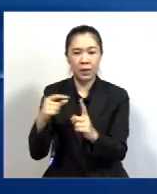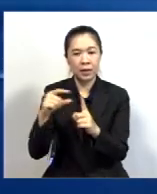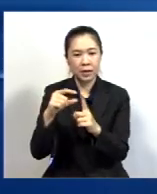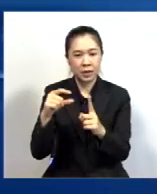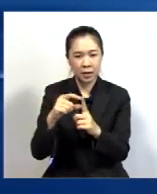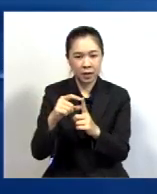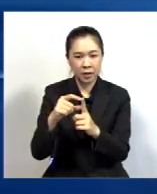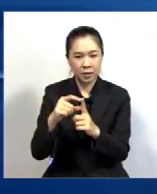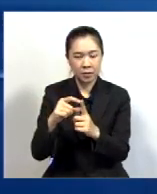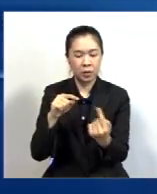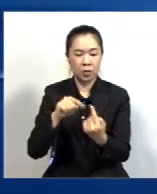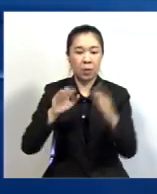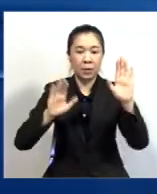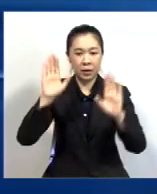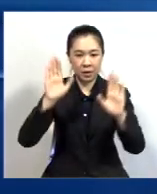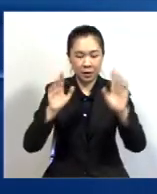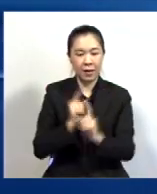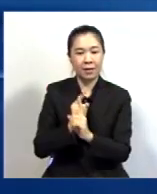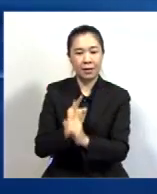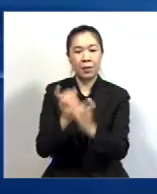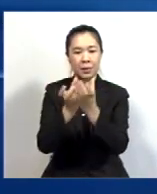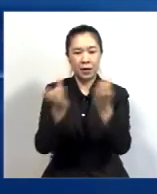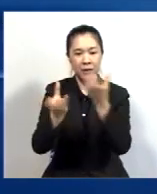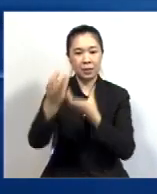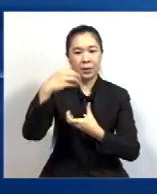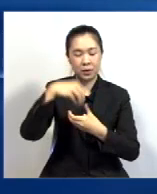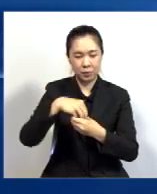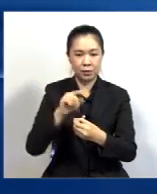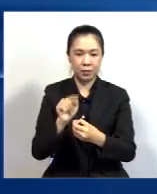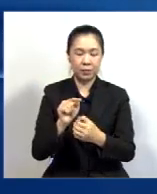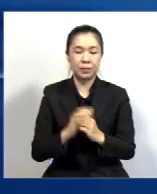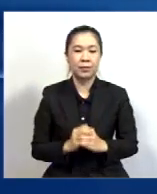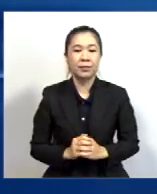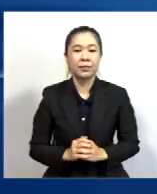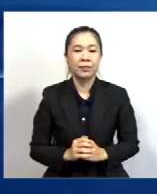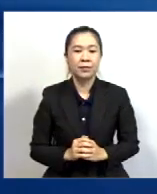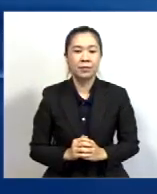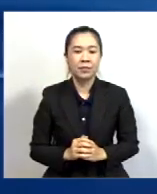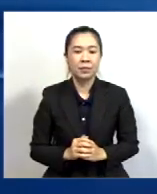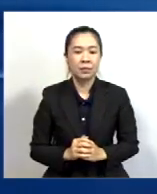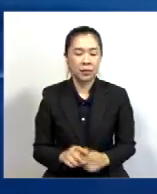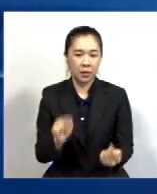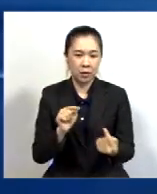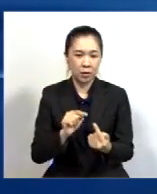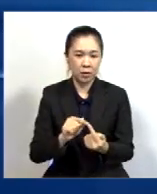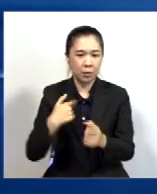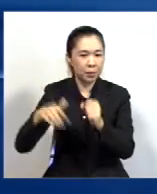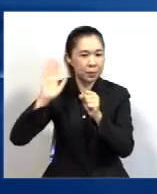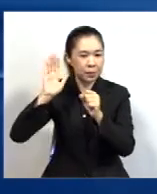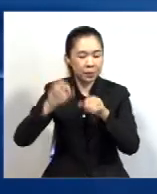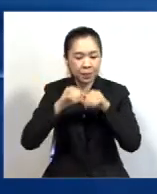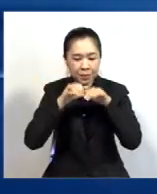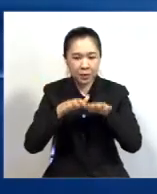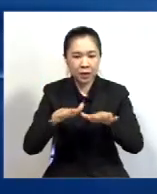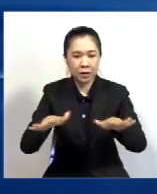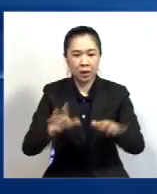หลักประชาธิปไตยตามรัฐธรรมนูญโดยเฉพาะอย่างยิ่งในส่วนรายการคำประกาศอุดมการณ์ทางการเมืองข้อ6